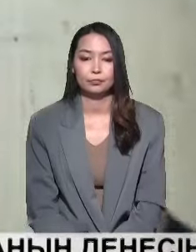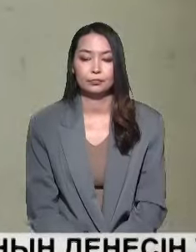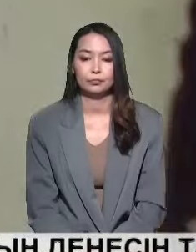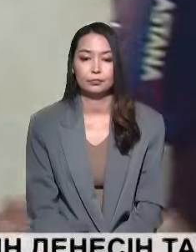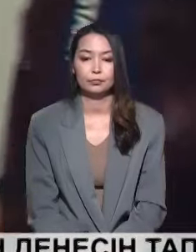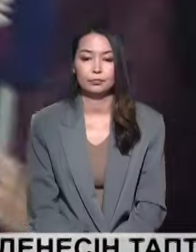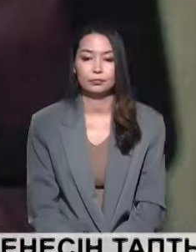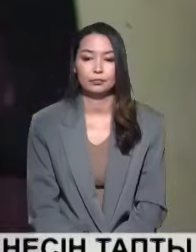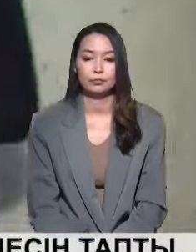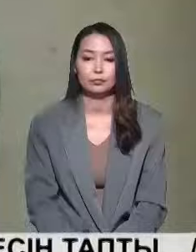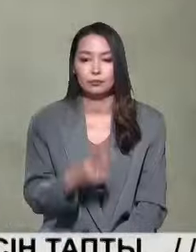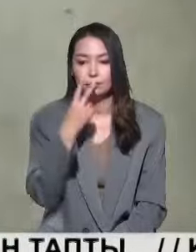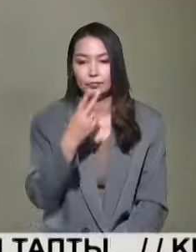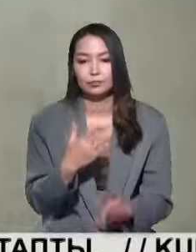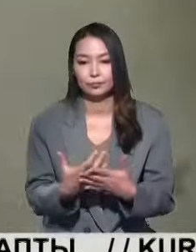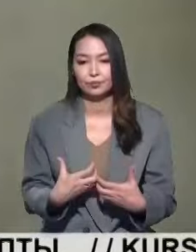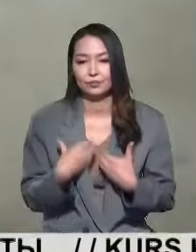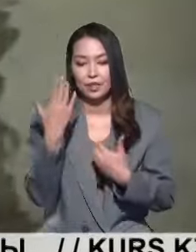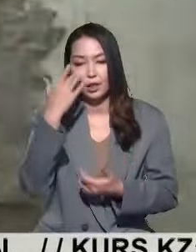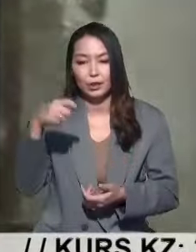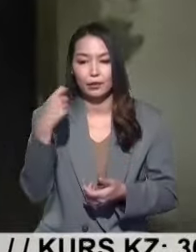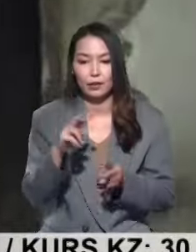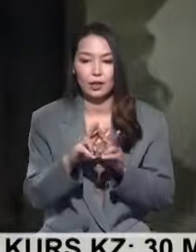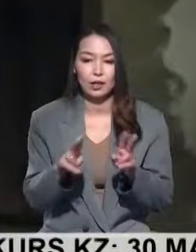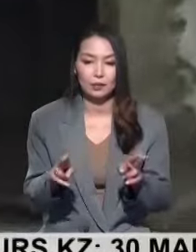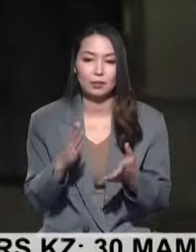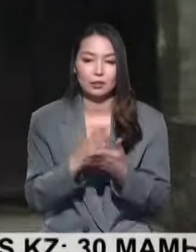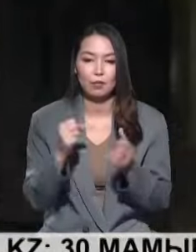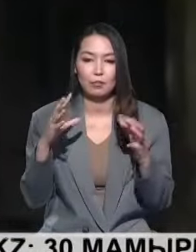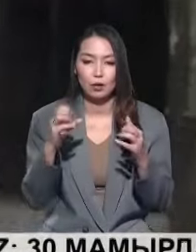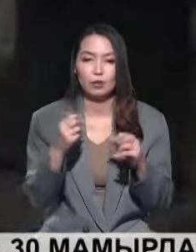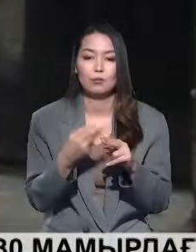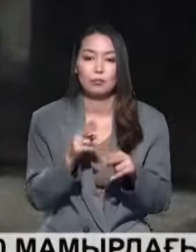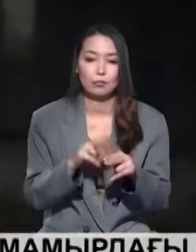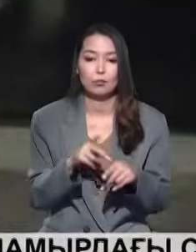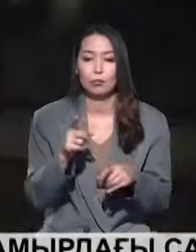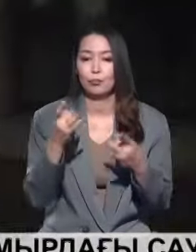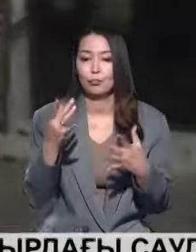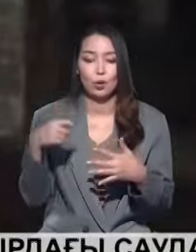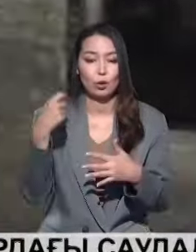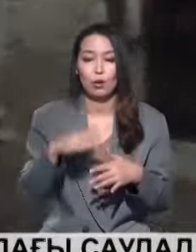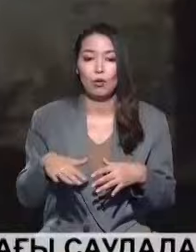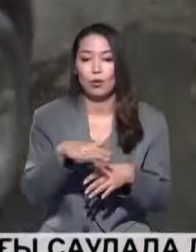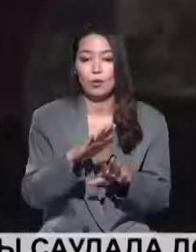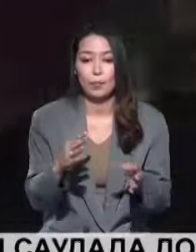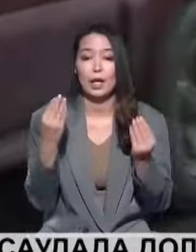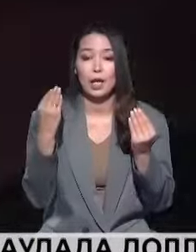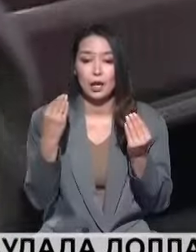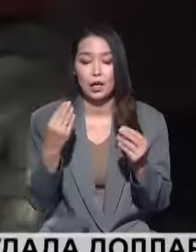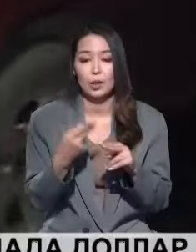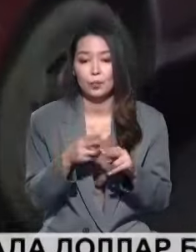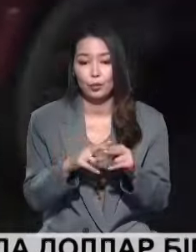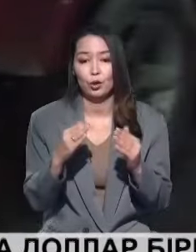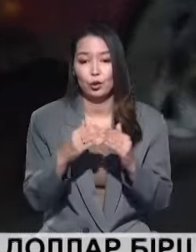Мына жер құдды бір қорқынышты фильмдердегі көрініс сияқты. Бірақ бұл түсірілім алаңы емес. Бір кездері элиталы болып саналған